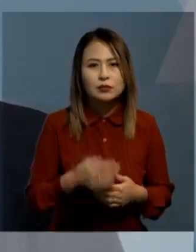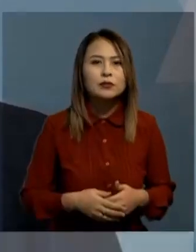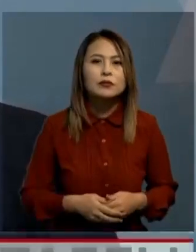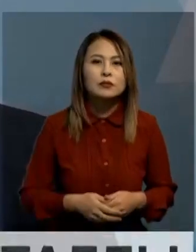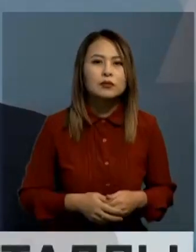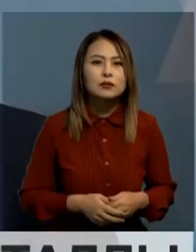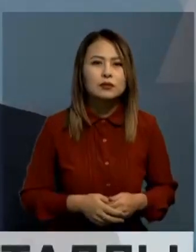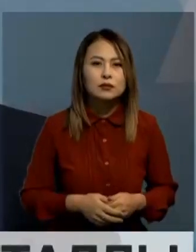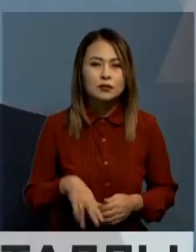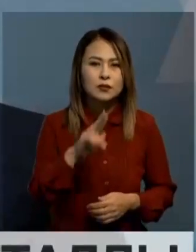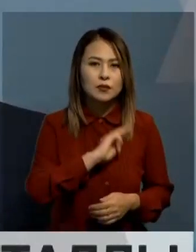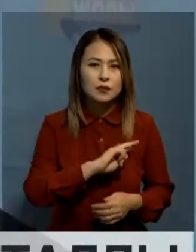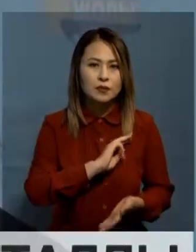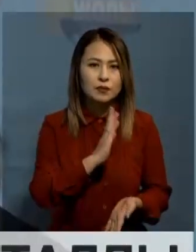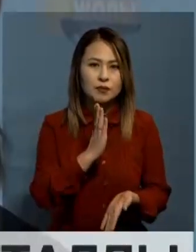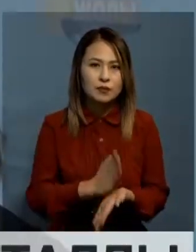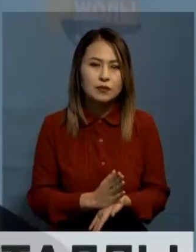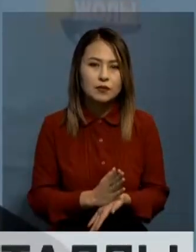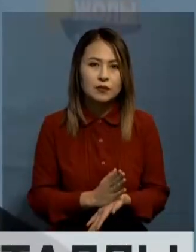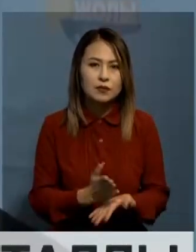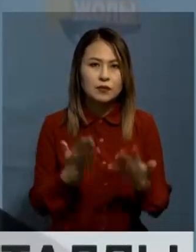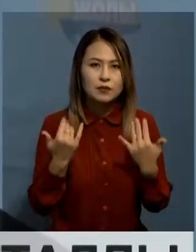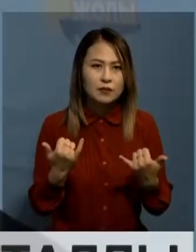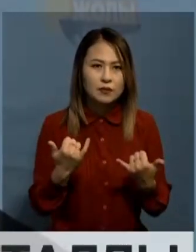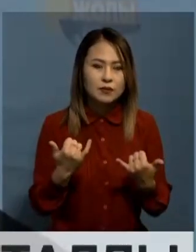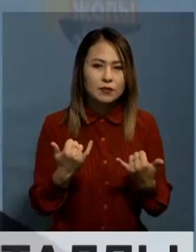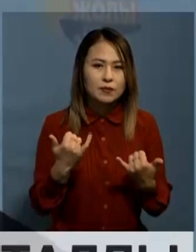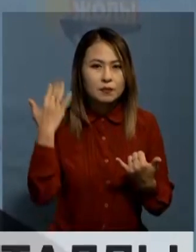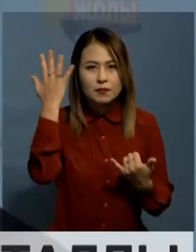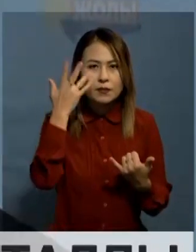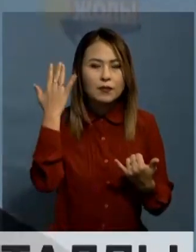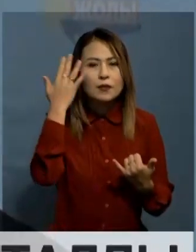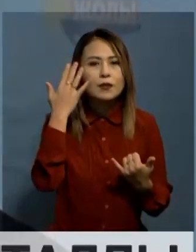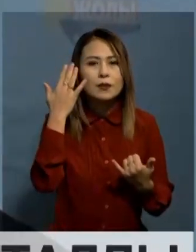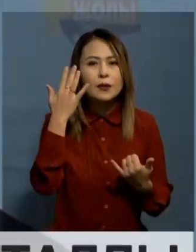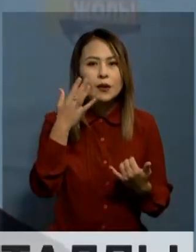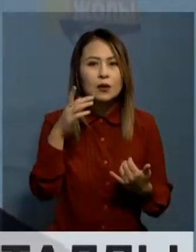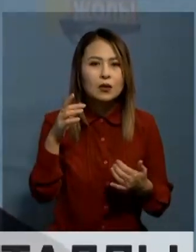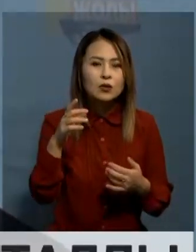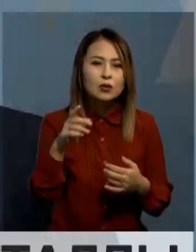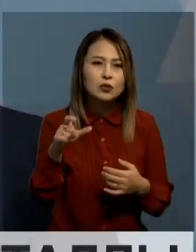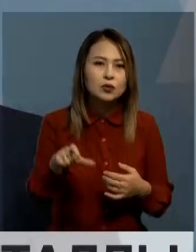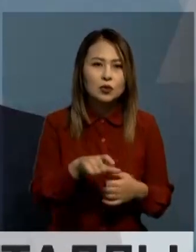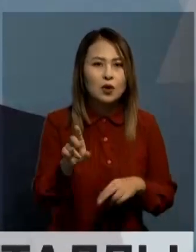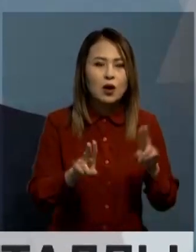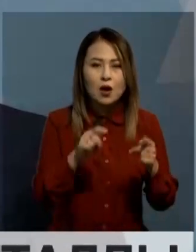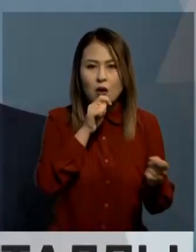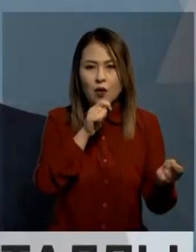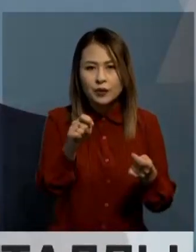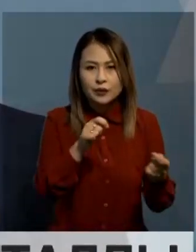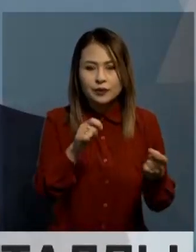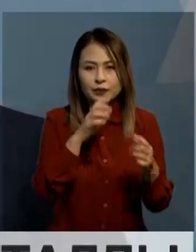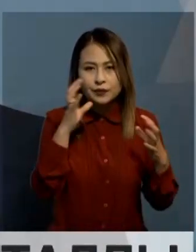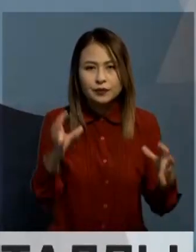артық осы темір жолда қызмет жасап жүрміз. Енді біздің басты мақсатымыз осы жол қауіпсіздігін сақтау. Бізге дейін